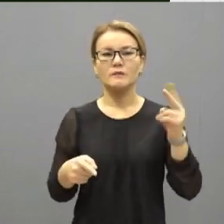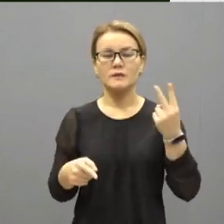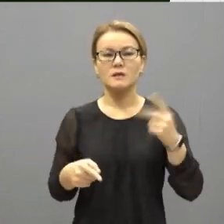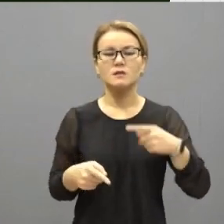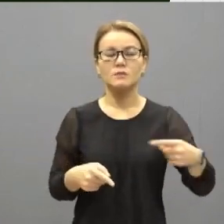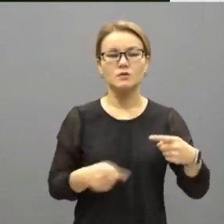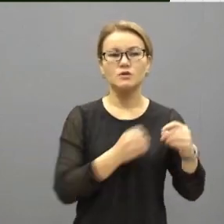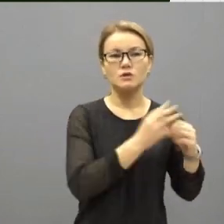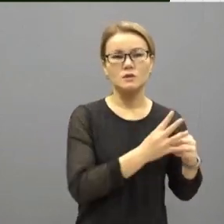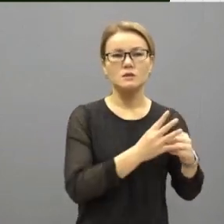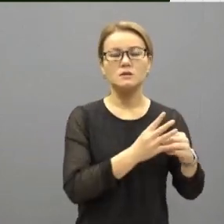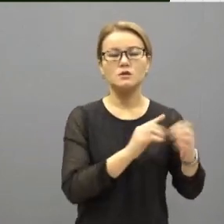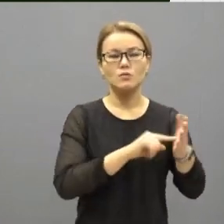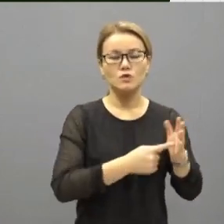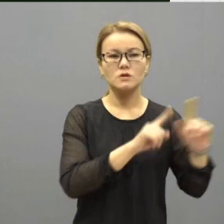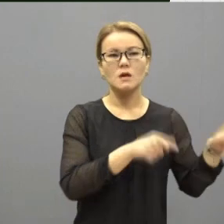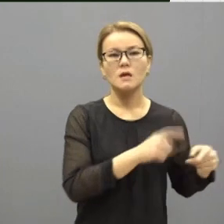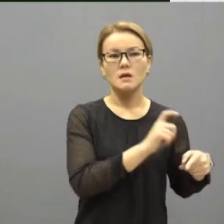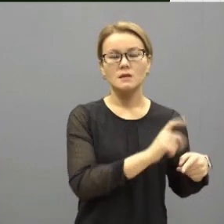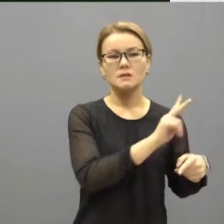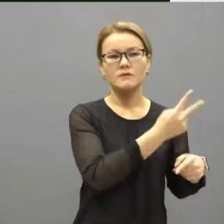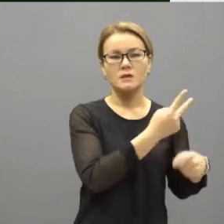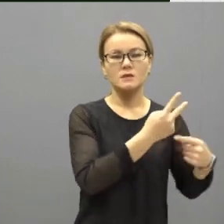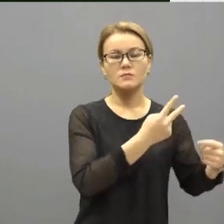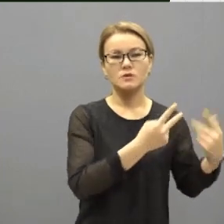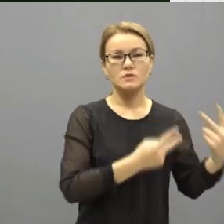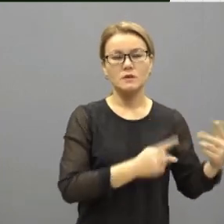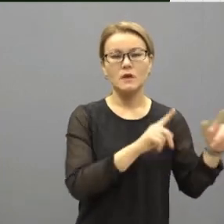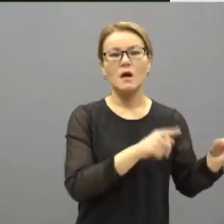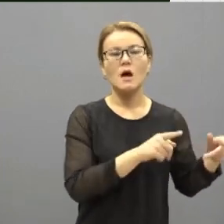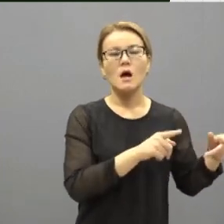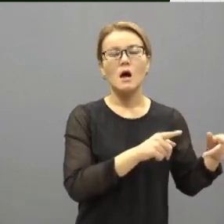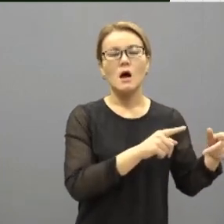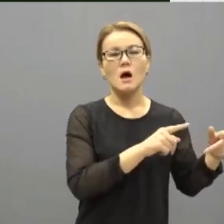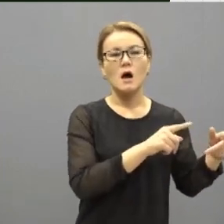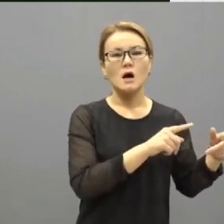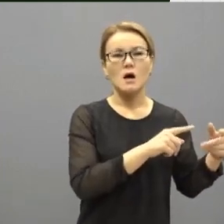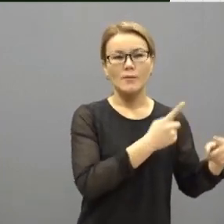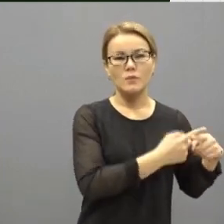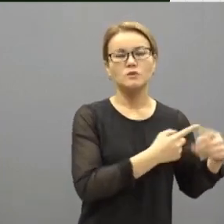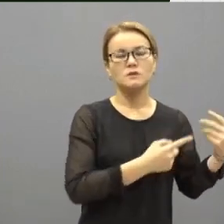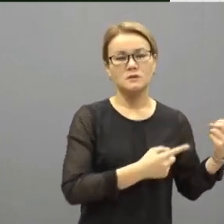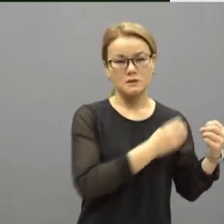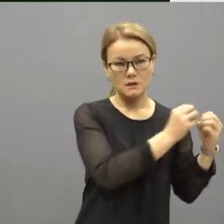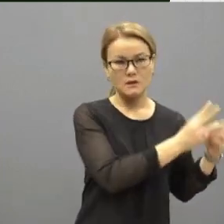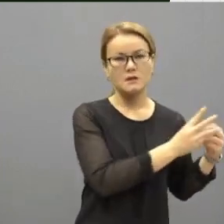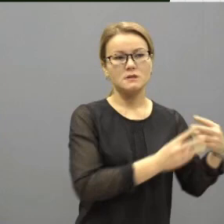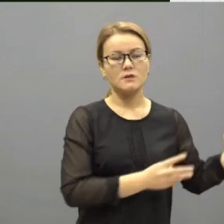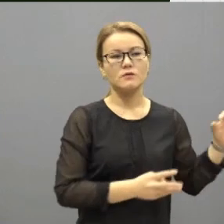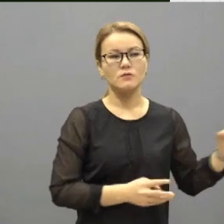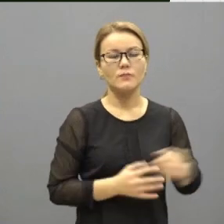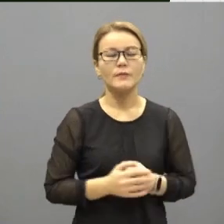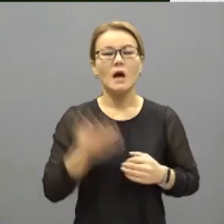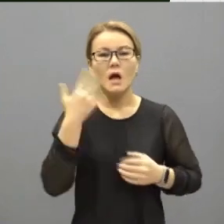умноженное на x в квадрате минус 3 плюс 13 равно нулю. Данное уравнение после раскрытия скобок будет